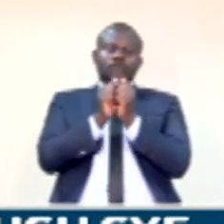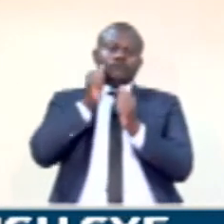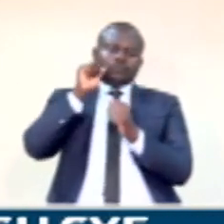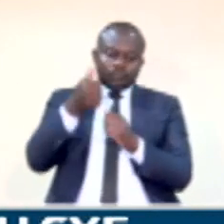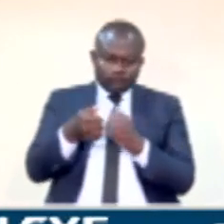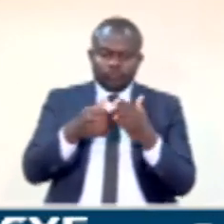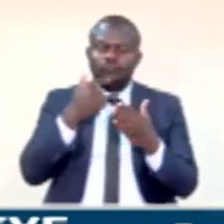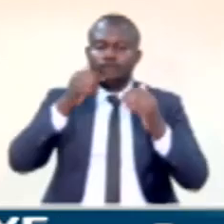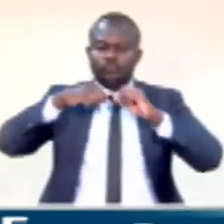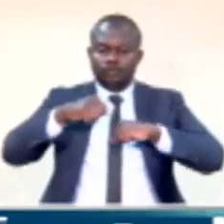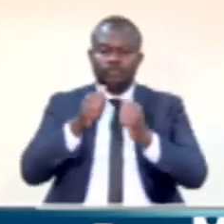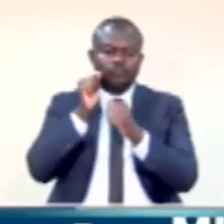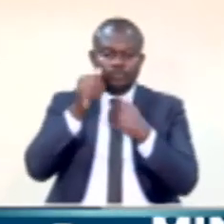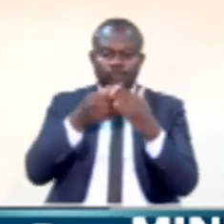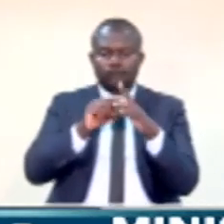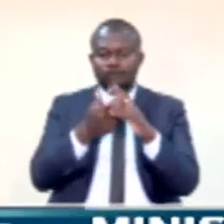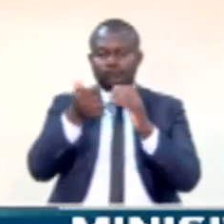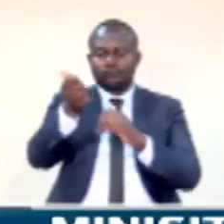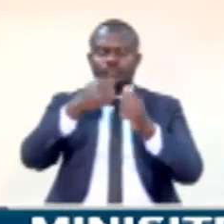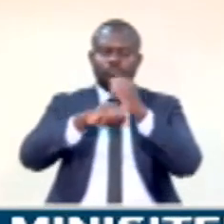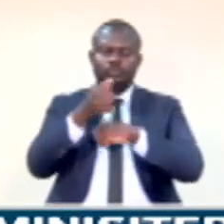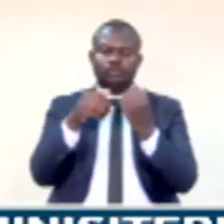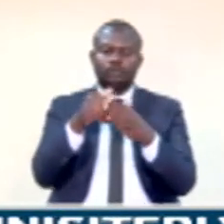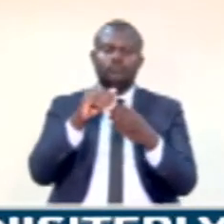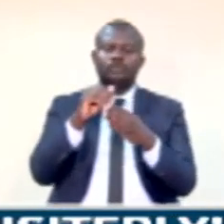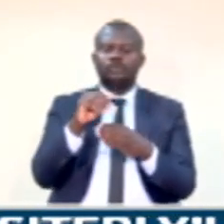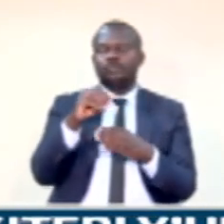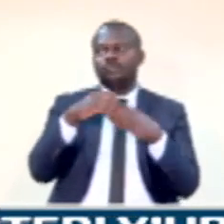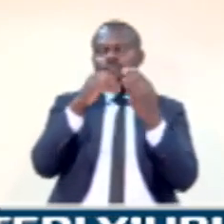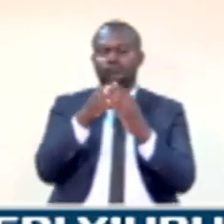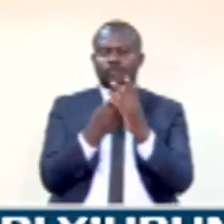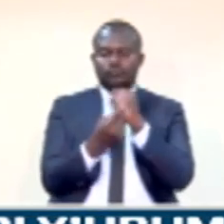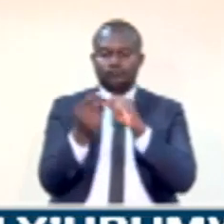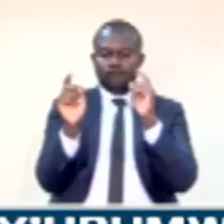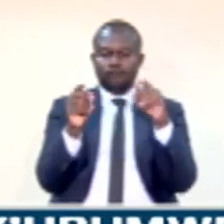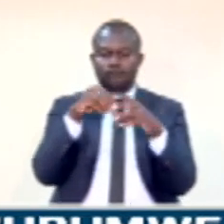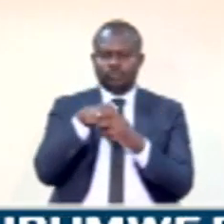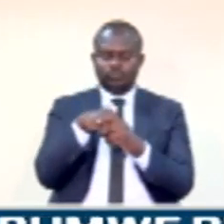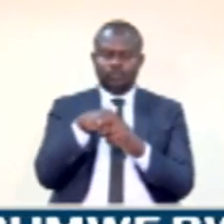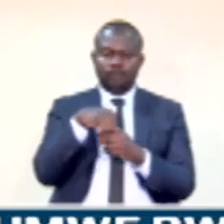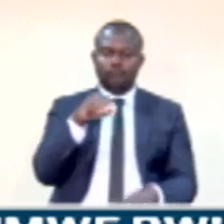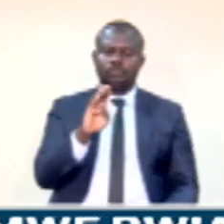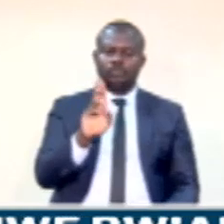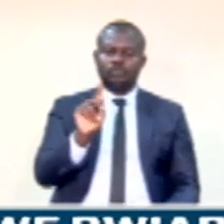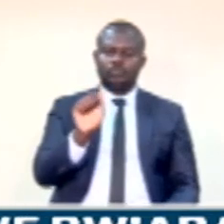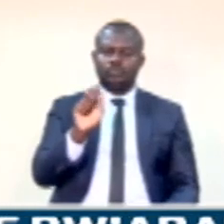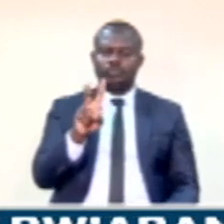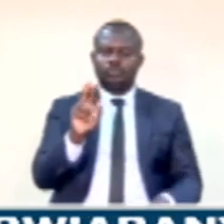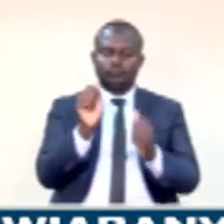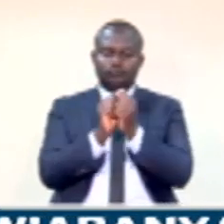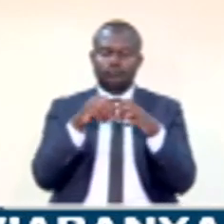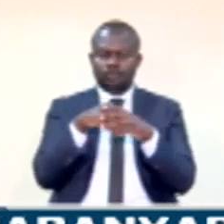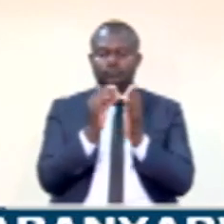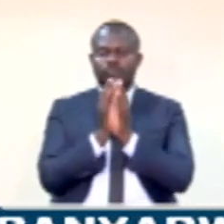amasezerano, ejo nibwo batangije igikorwa ba governors b'intara zombi muri Bukavu ndetse no muri